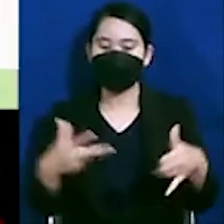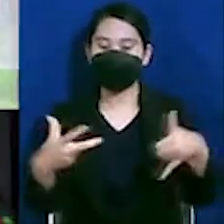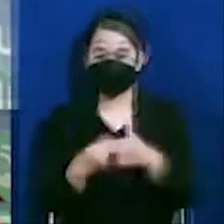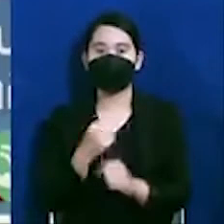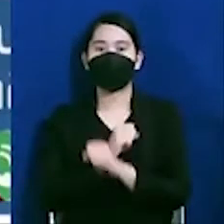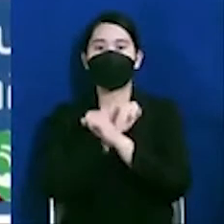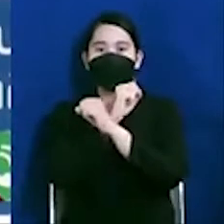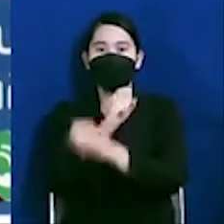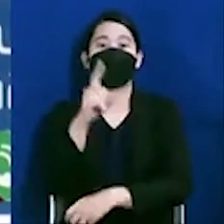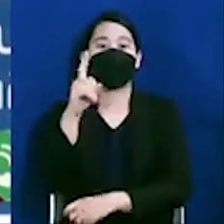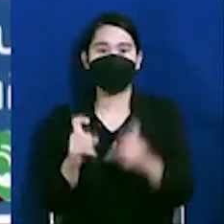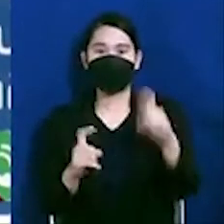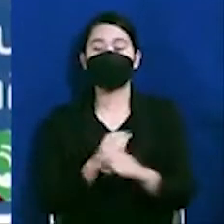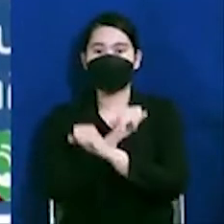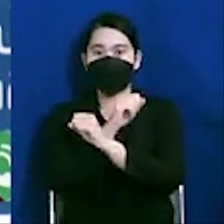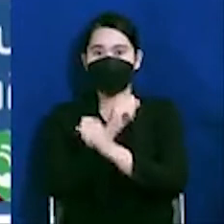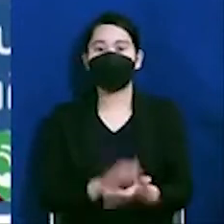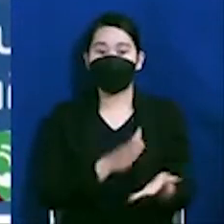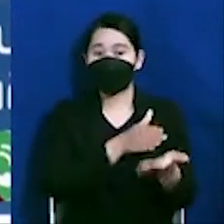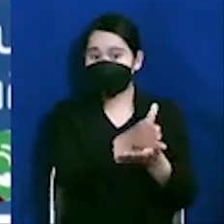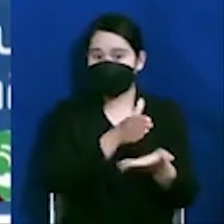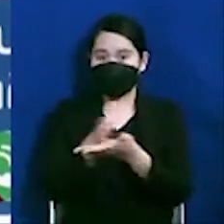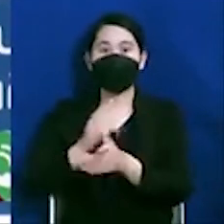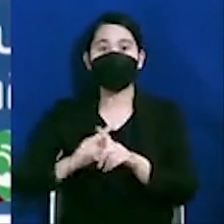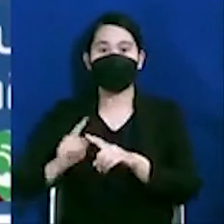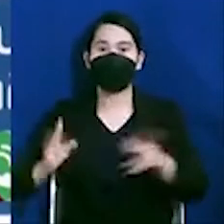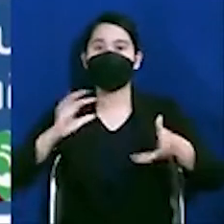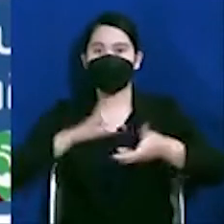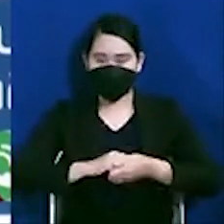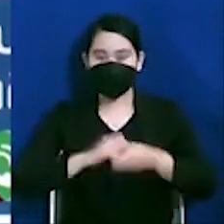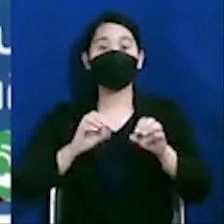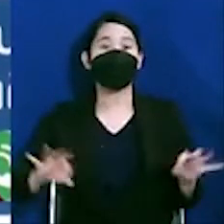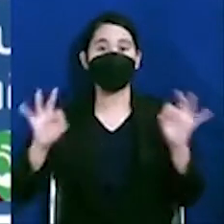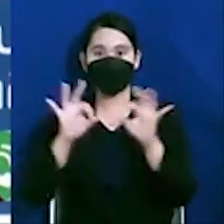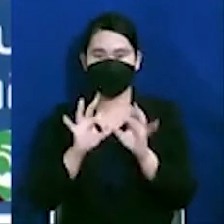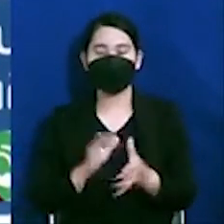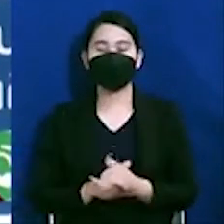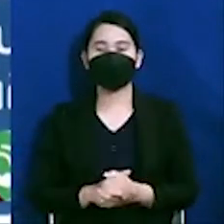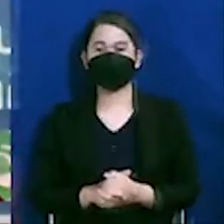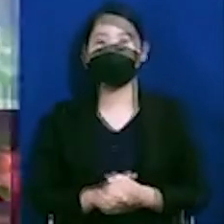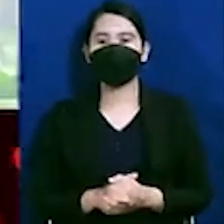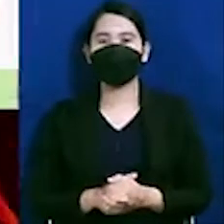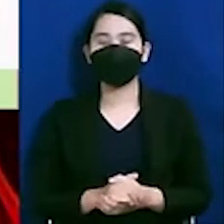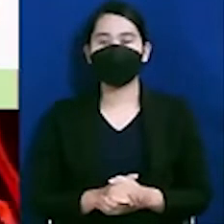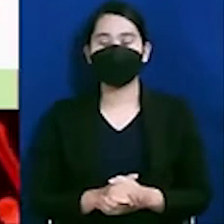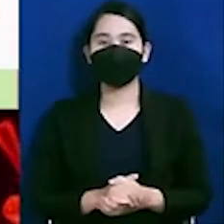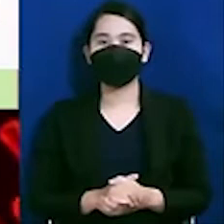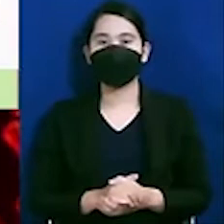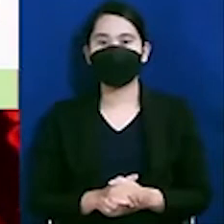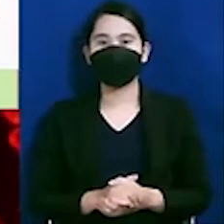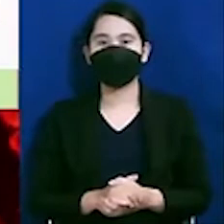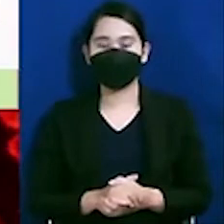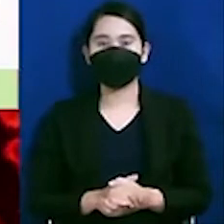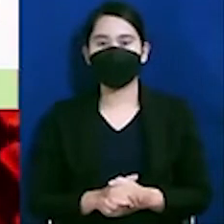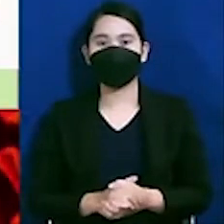กันไปก่อนนะครับในส่วนสุดท้ายคือทุกภาคส่วนจริงๆต้องให้ความร่วมมือเข้าใจเลยครับเพราะว่าเวลาผมไป